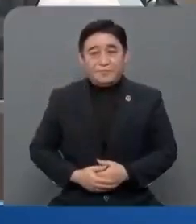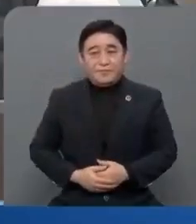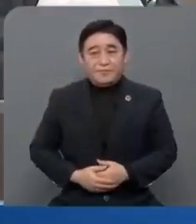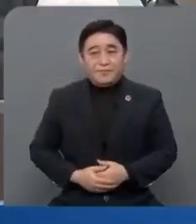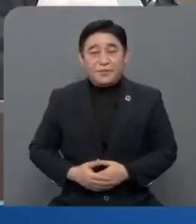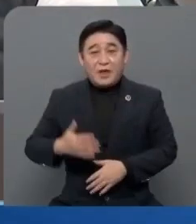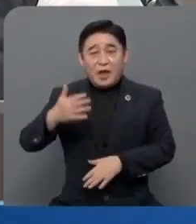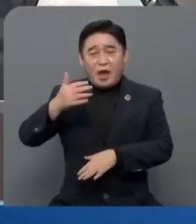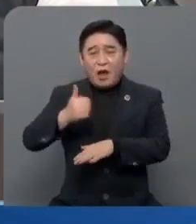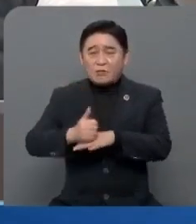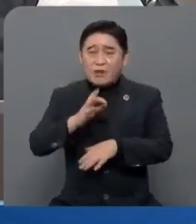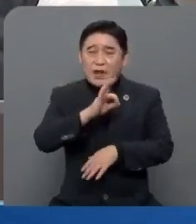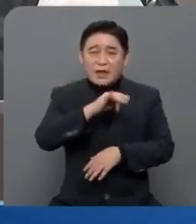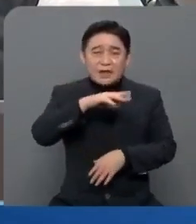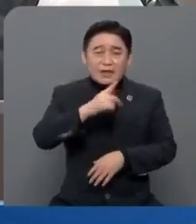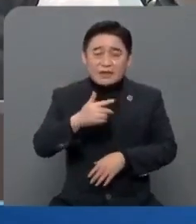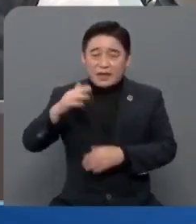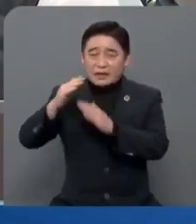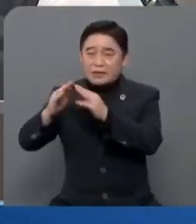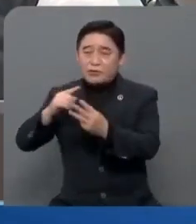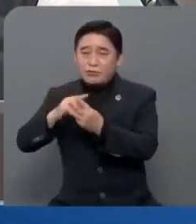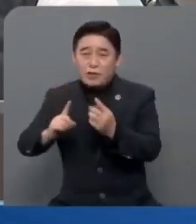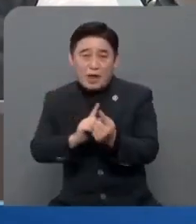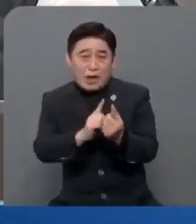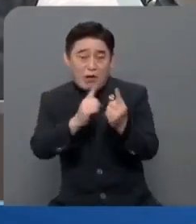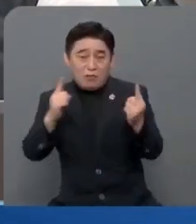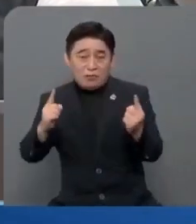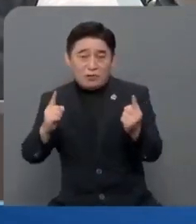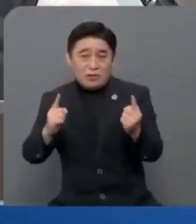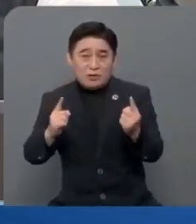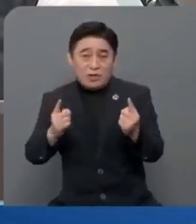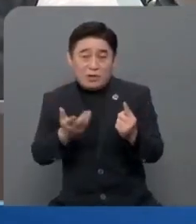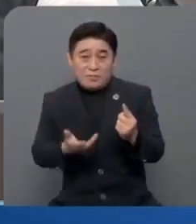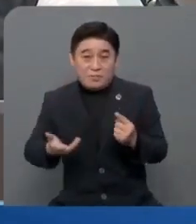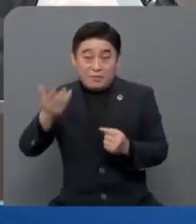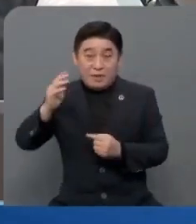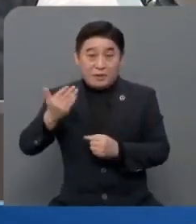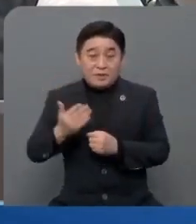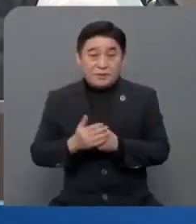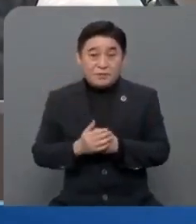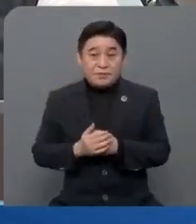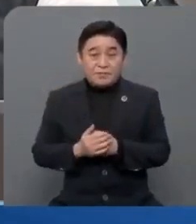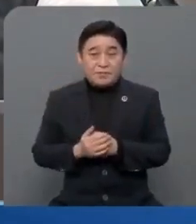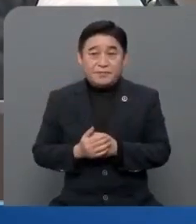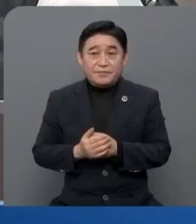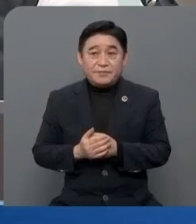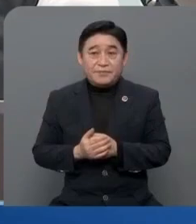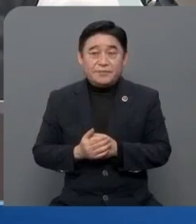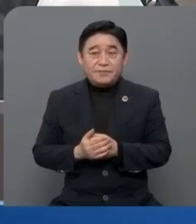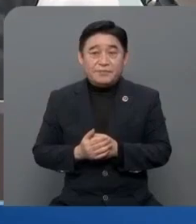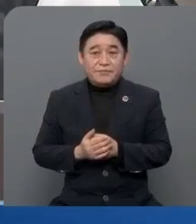네, 결국 익산과 전주 지역의 거리두기 단계가 상향됐다면서요.